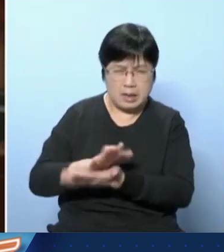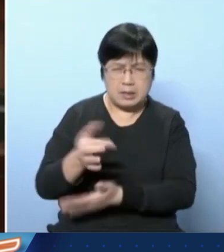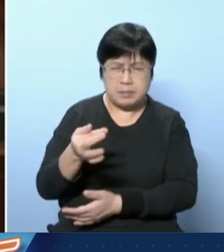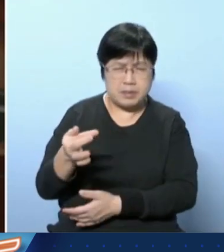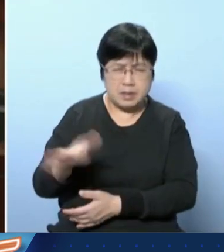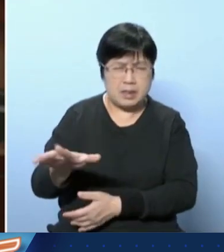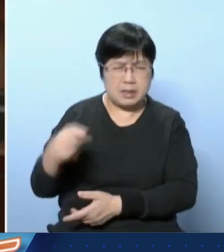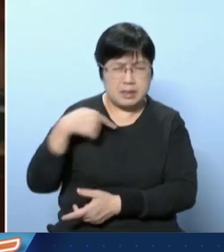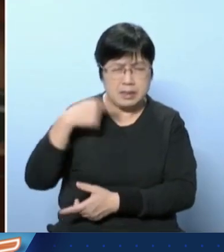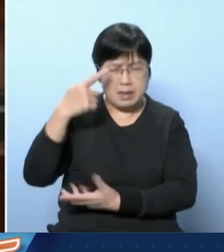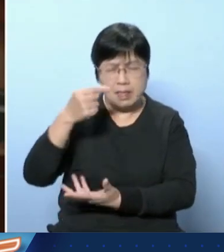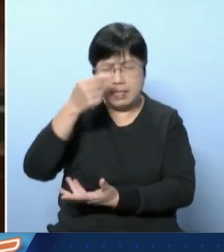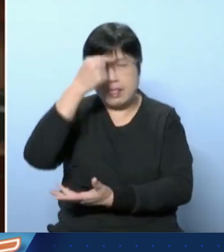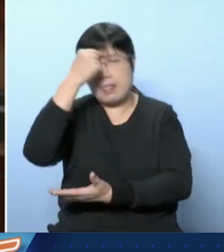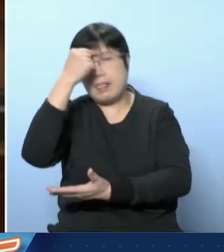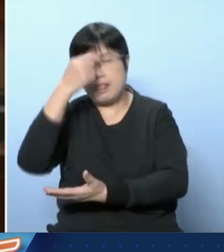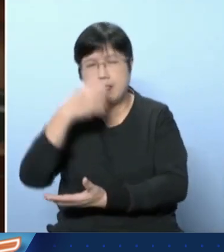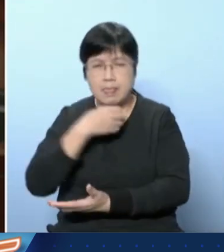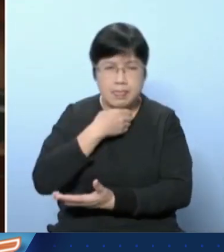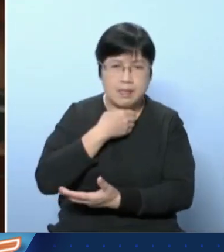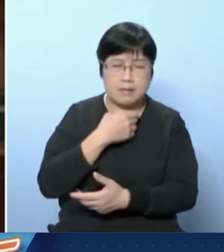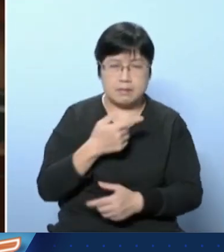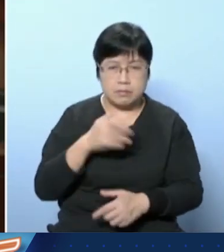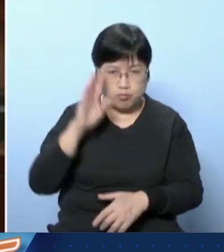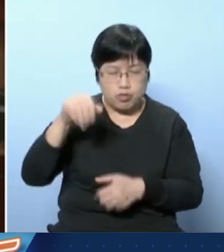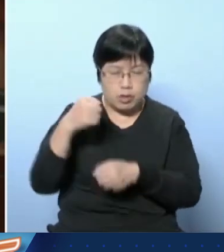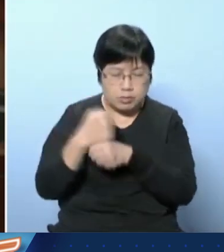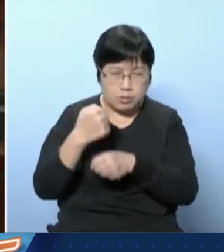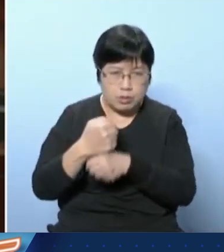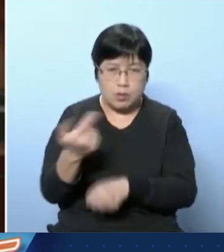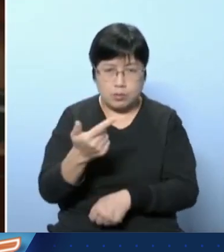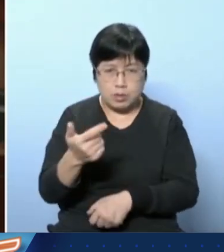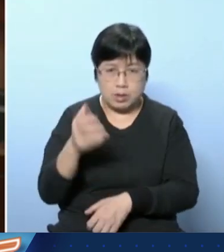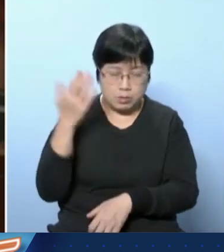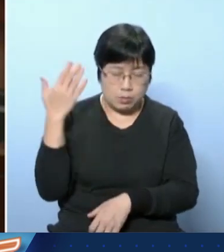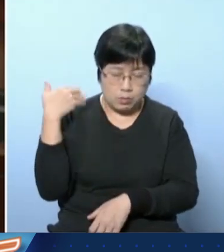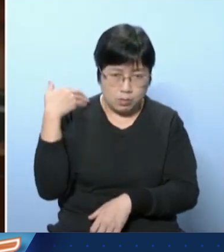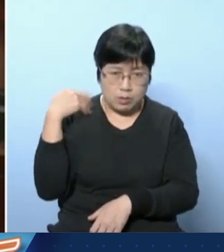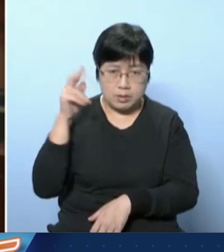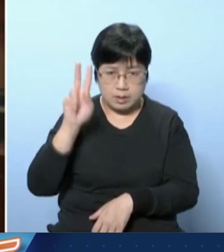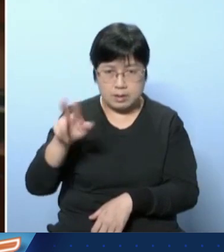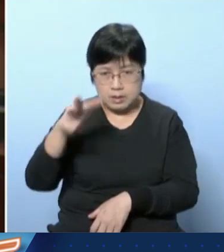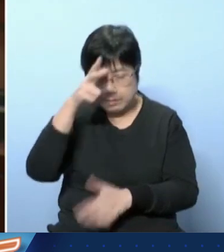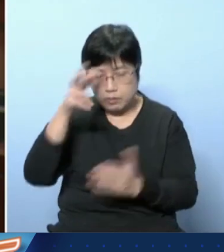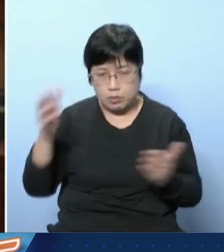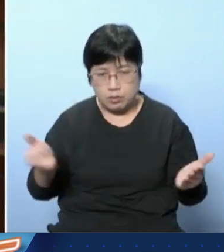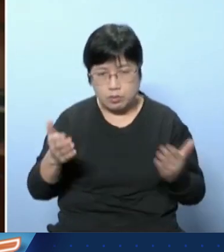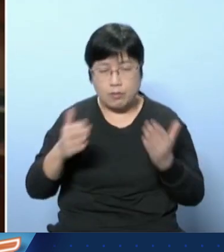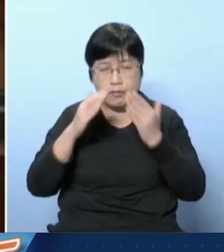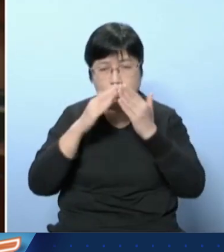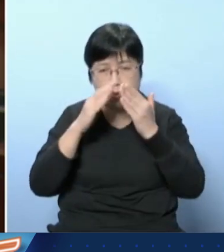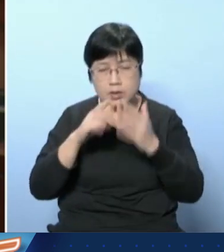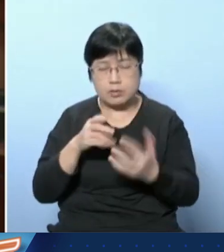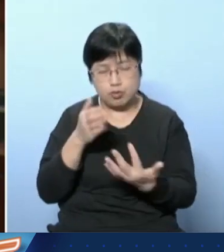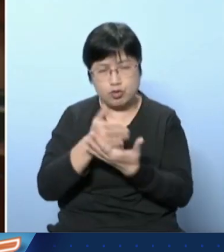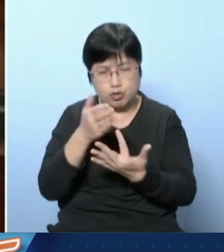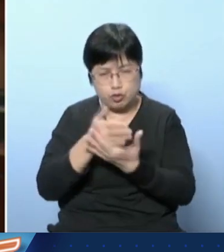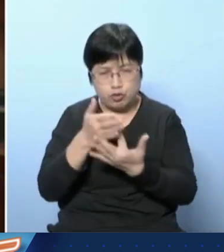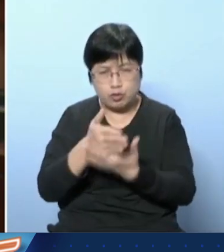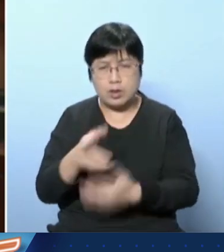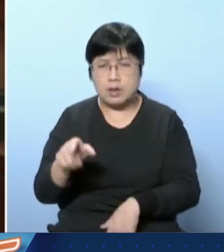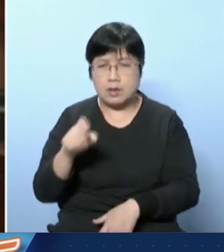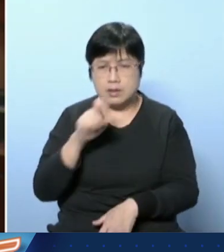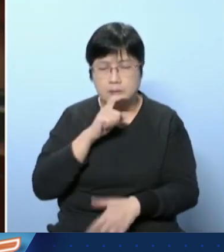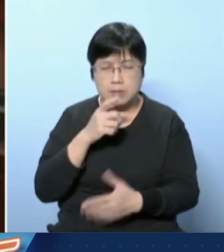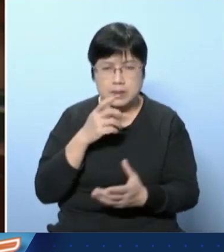題嚟嘅。所以咧，即係見到咧嚟緊咧係一定有好多嘅工作。不過過去見到政府咧喺推動房屋方面咧係好積極嘅，亦都聽咗